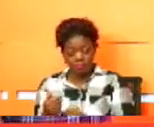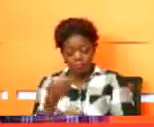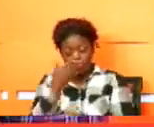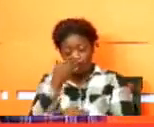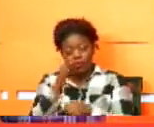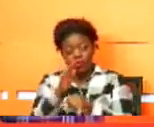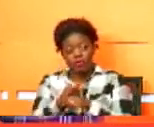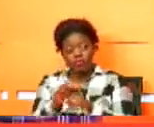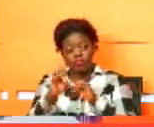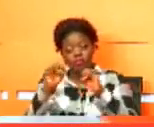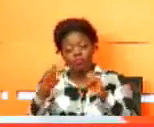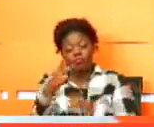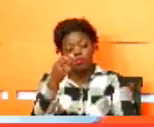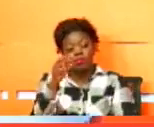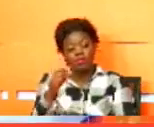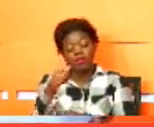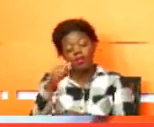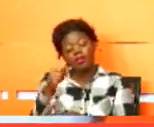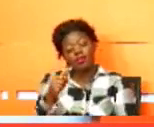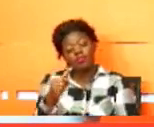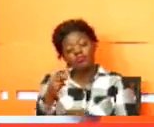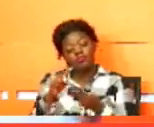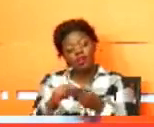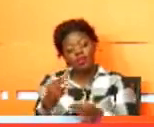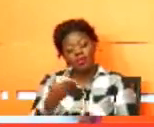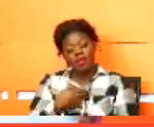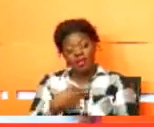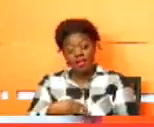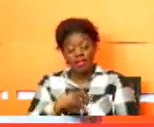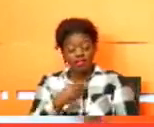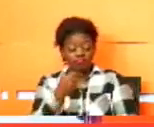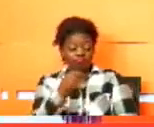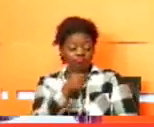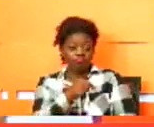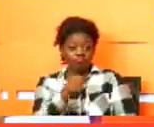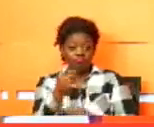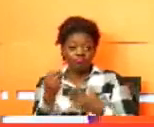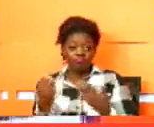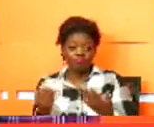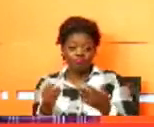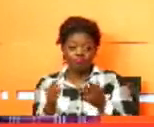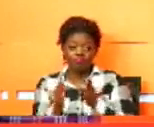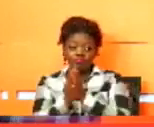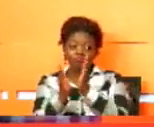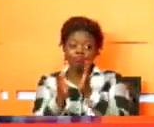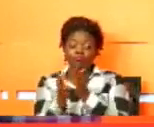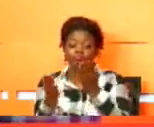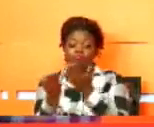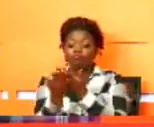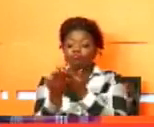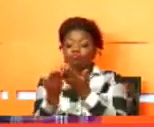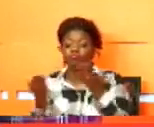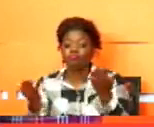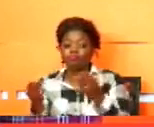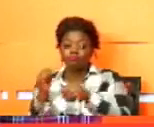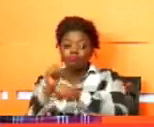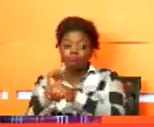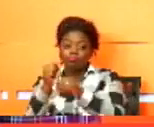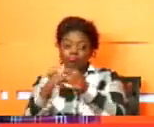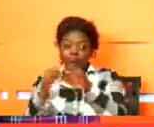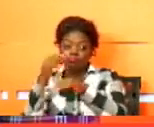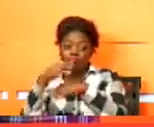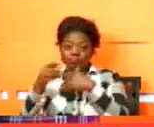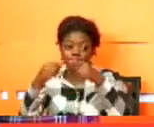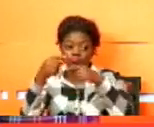Sibizi nti mungatari kwa matumpu vila kutantu wa mwa mbunye ura mwa mbunye wa fiyatu seda bini kwa matu ya mbunye wa javu dene bichiri ya kola ati mwali